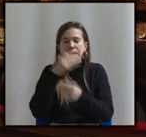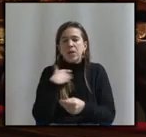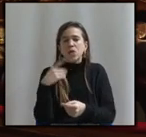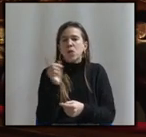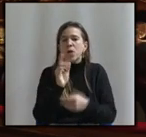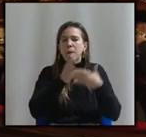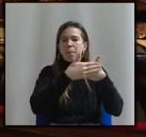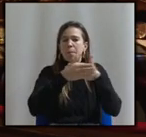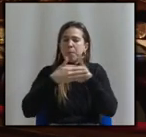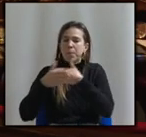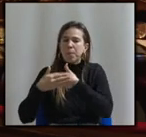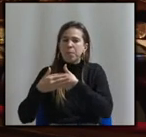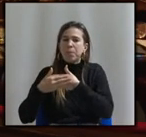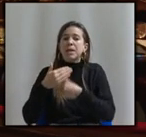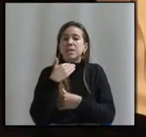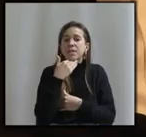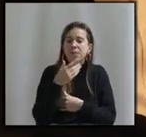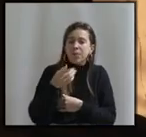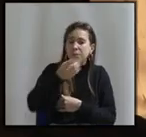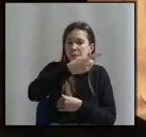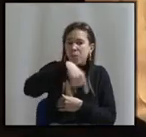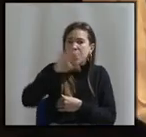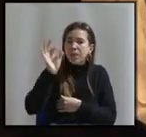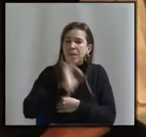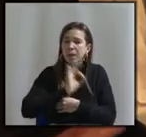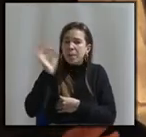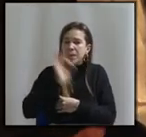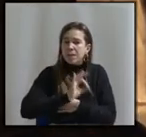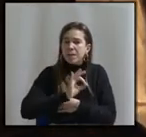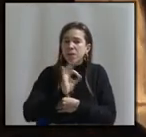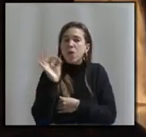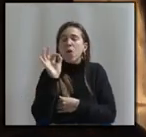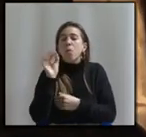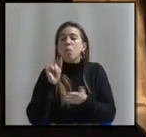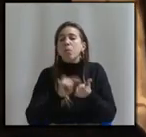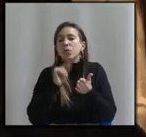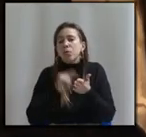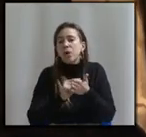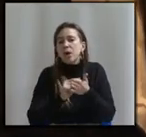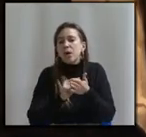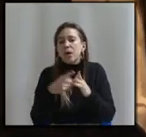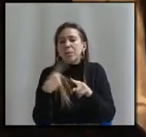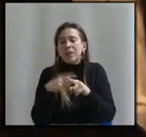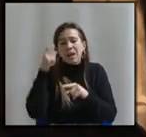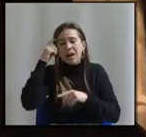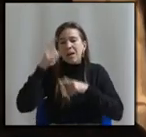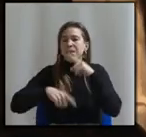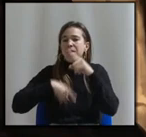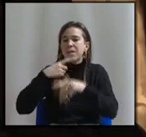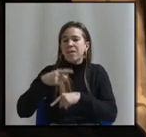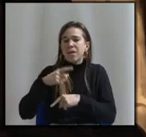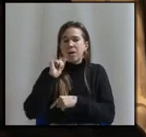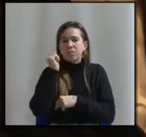porta. Saben vostès quin tant % de gent o això és puntual? Perquè sembla ser que cada dia ens